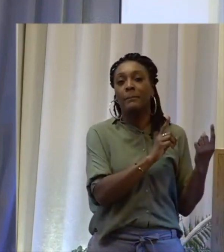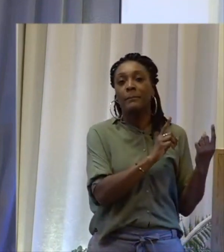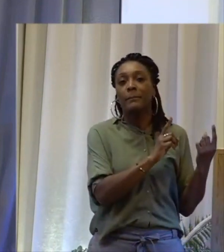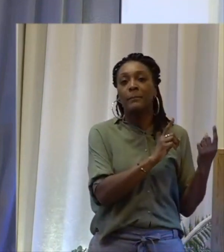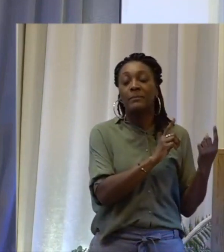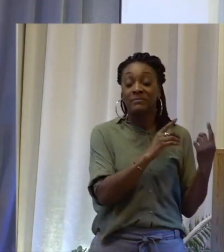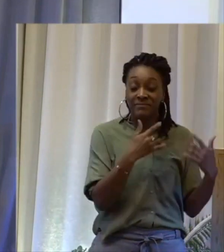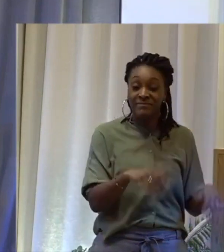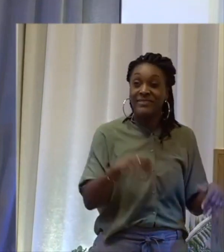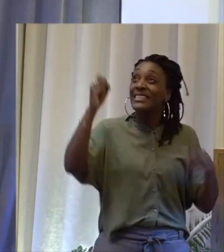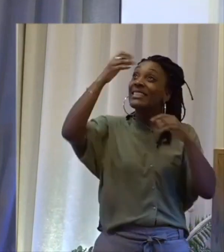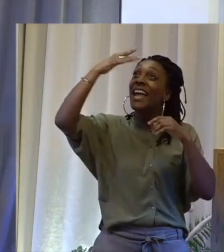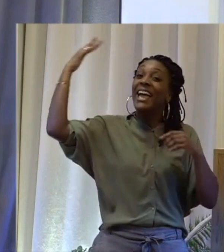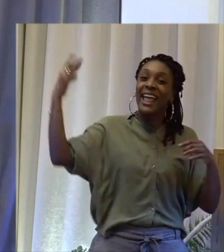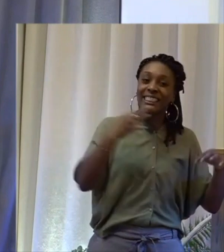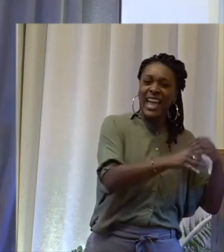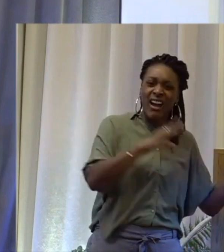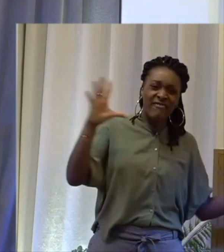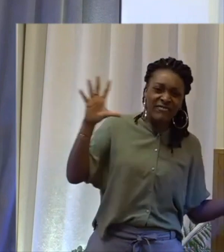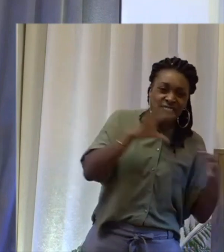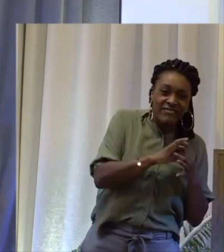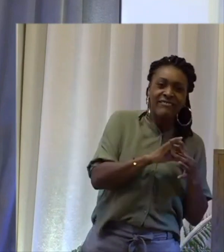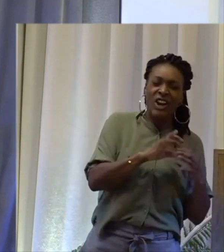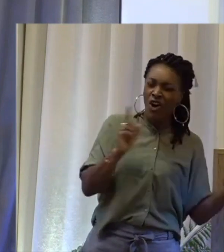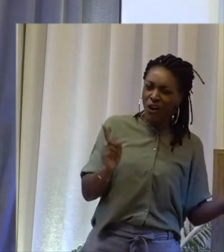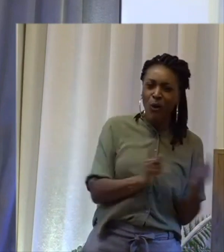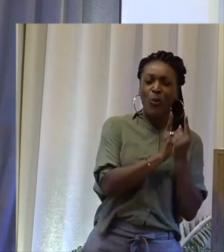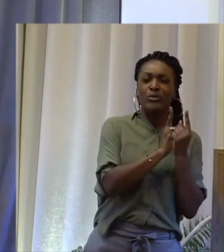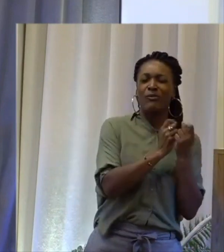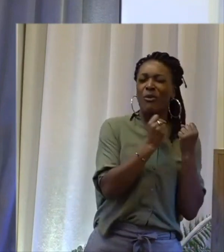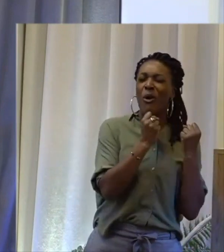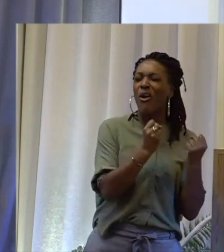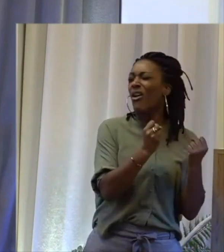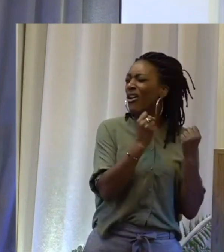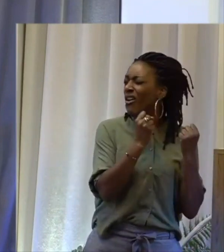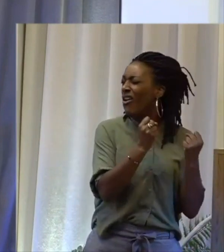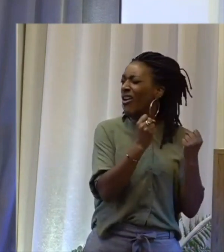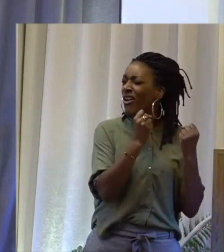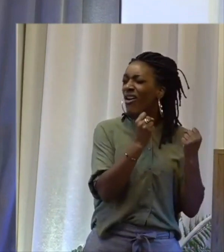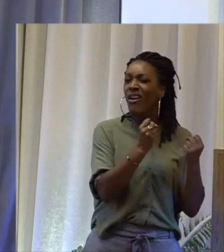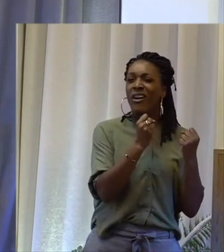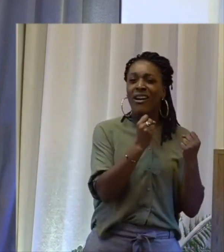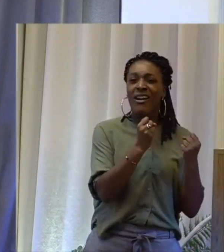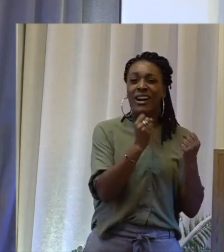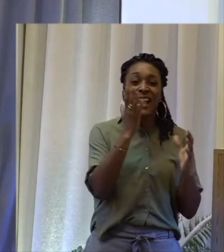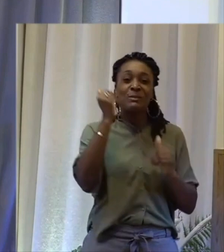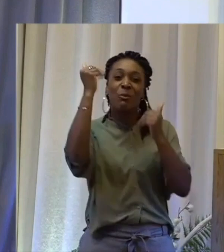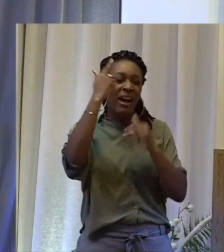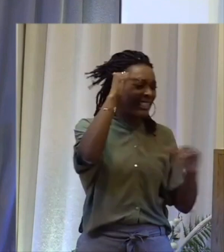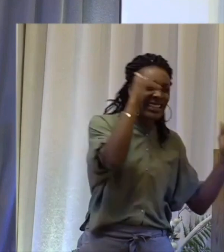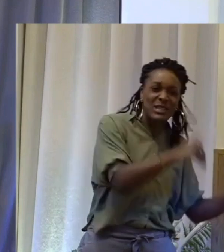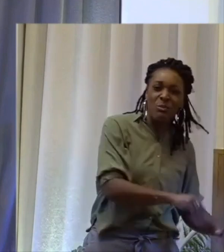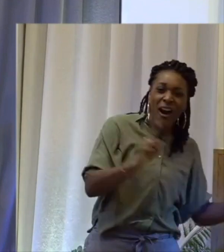Il y a une rencontre entre le ciel et la terre. Il y a une rencontre entre l'espoir et le